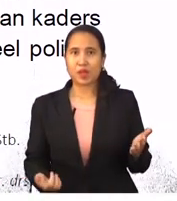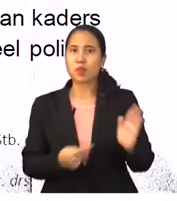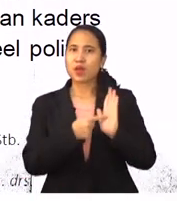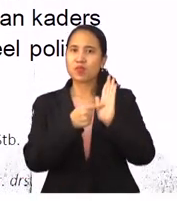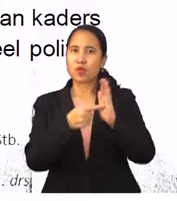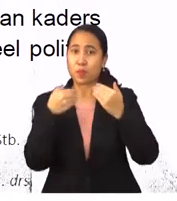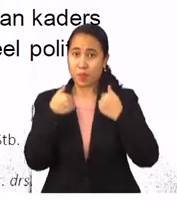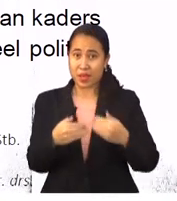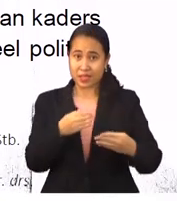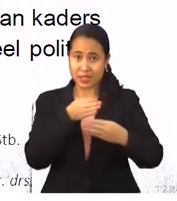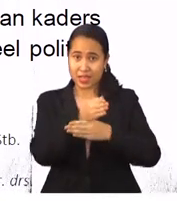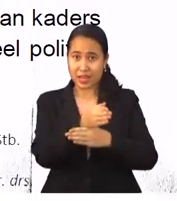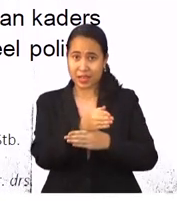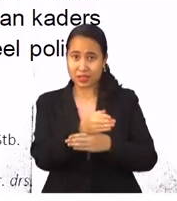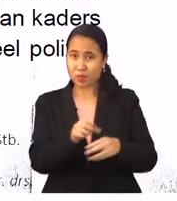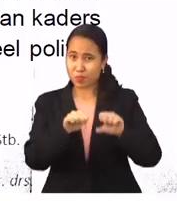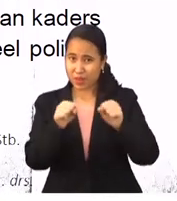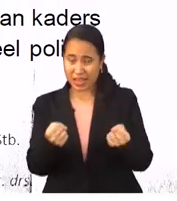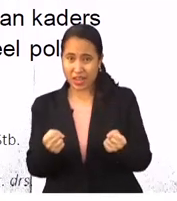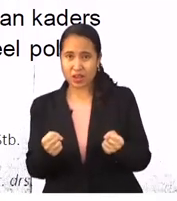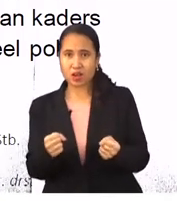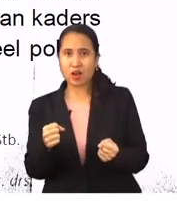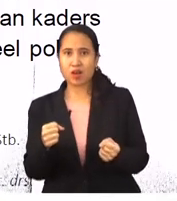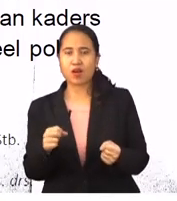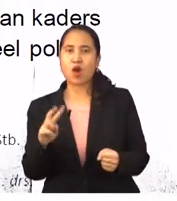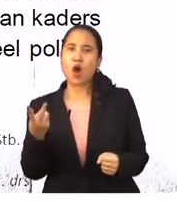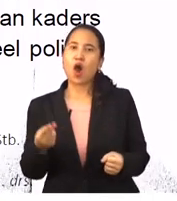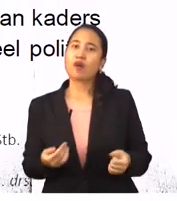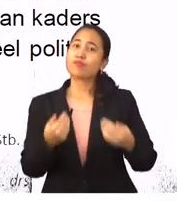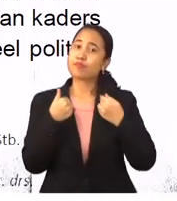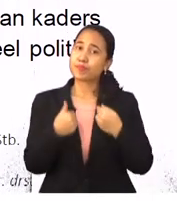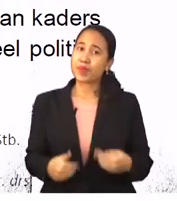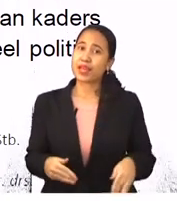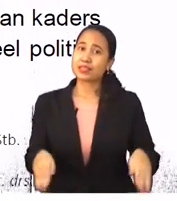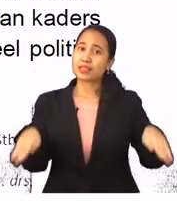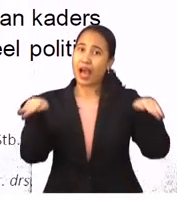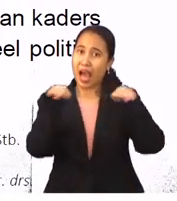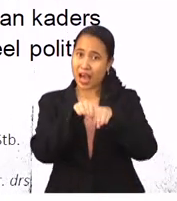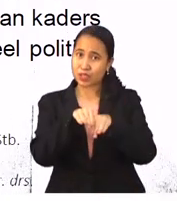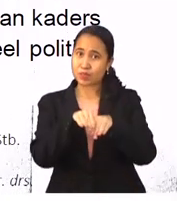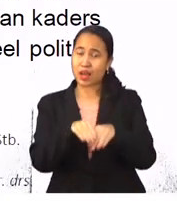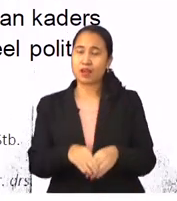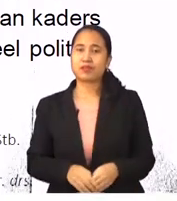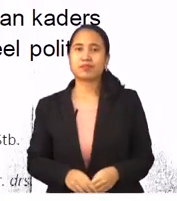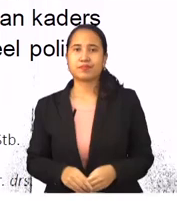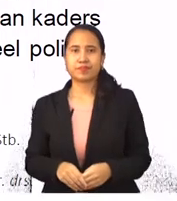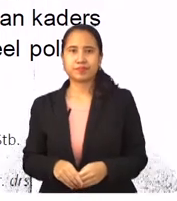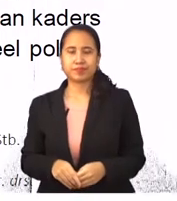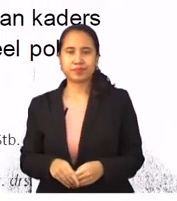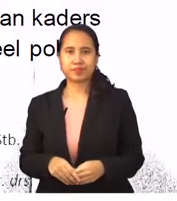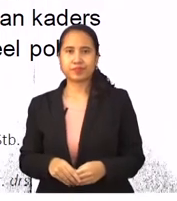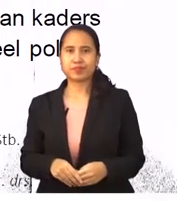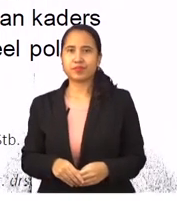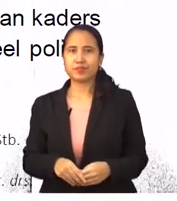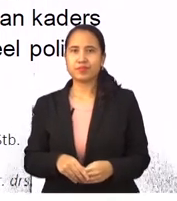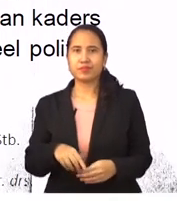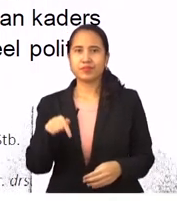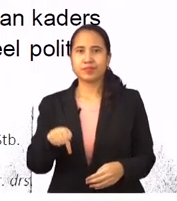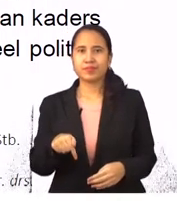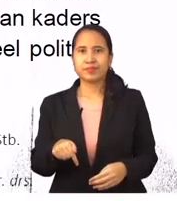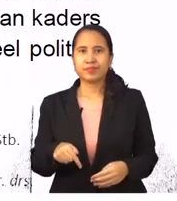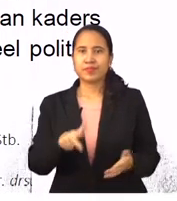schendingen of schendingen van mensenrechten verdragen. De bevoegdheid van de wetgever in verhouding tot